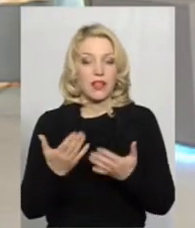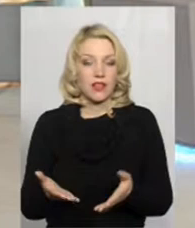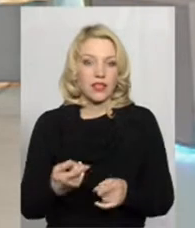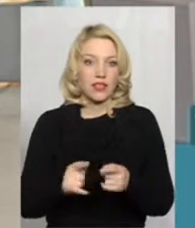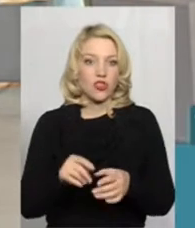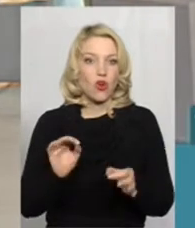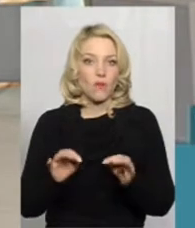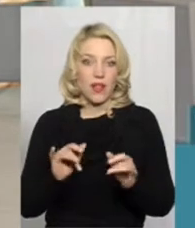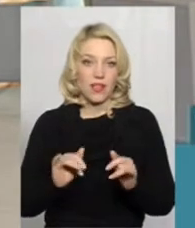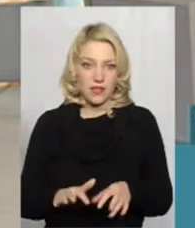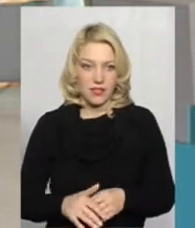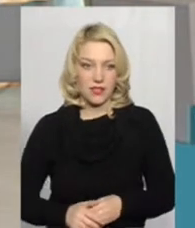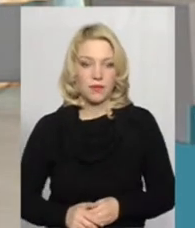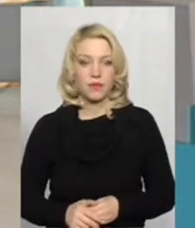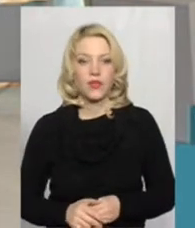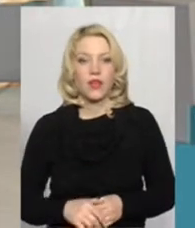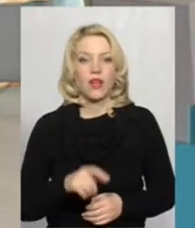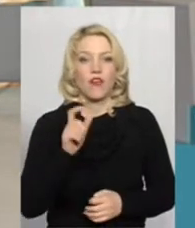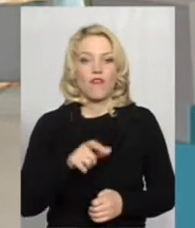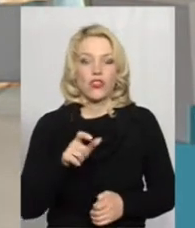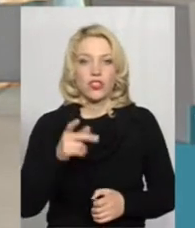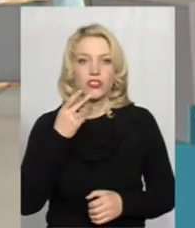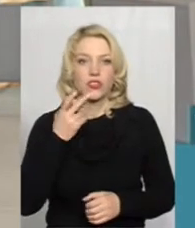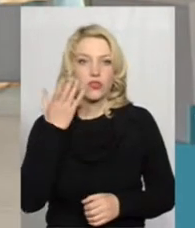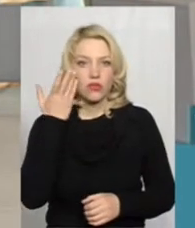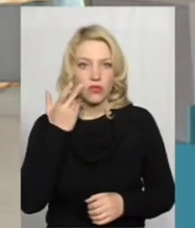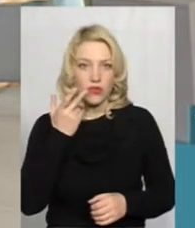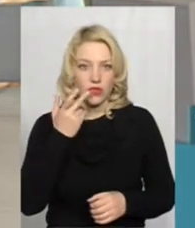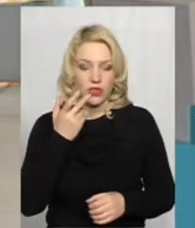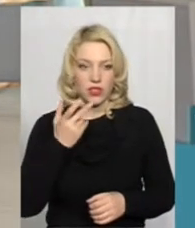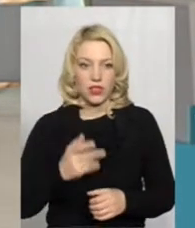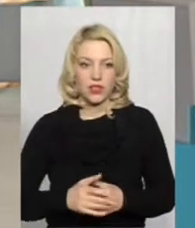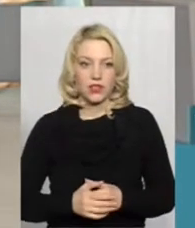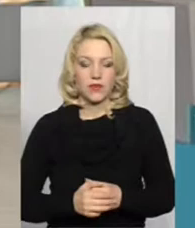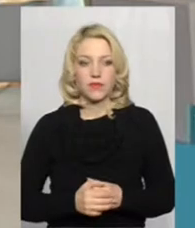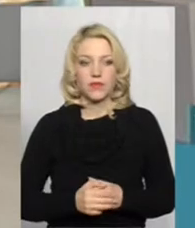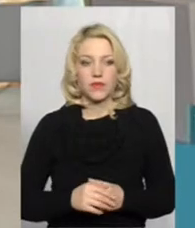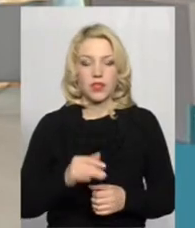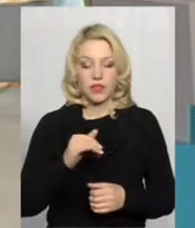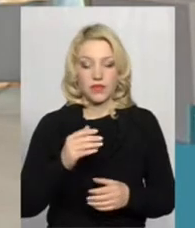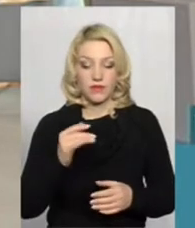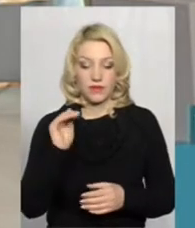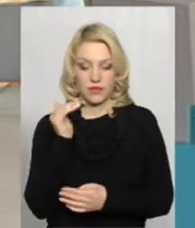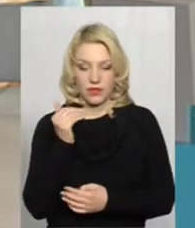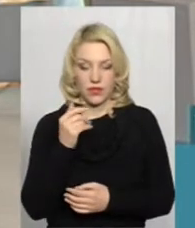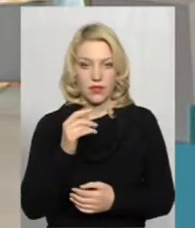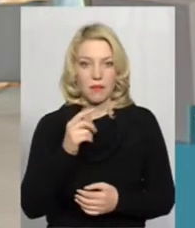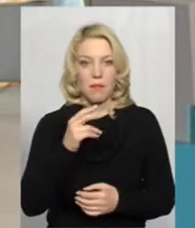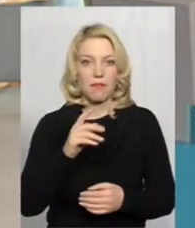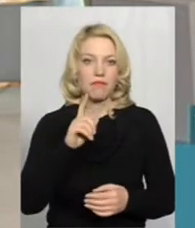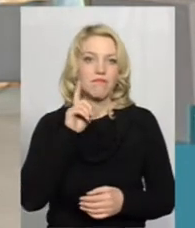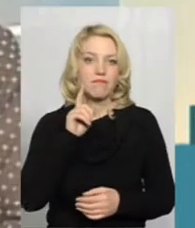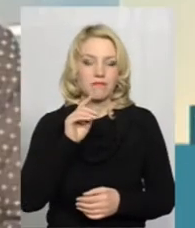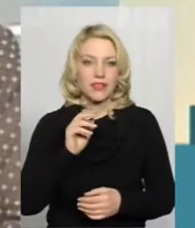є нормальна дія. Вони дуже часто, коли вони ідентифікують, або самоідентифікація відбувається в підлітковому віці, вони досить